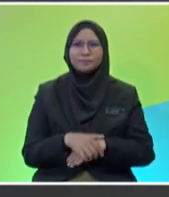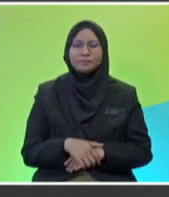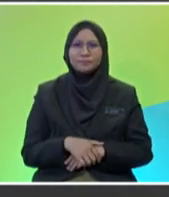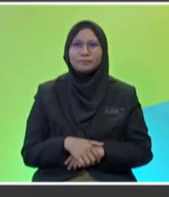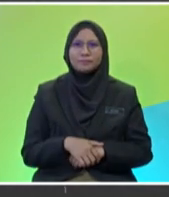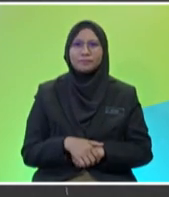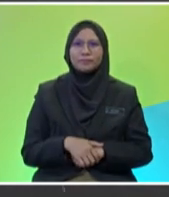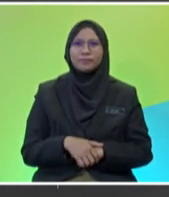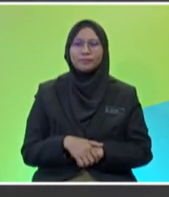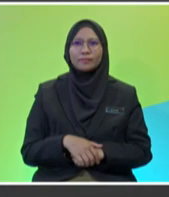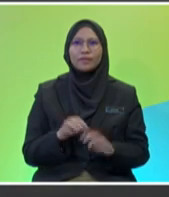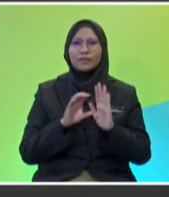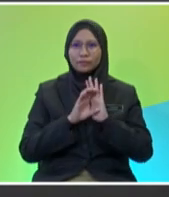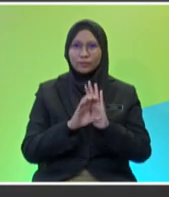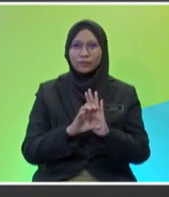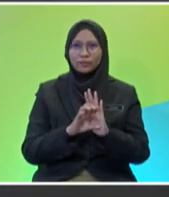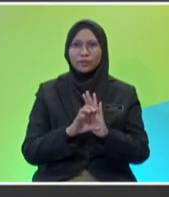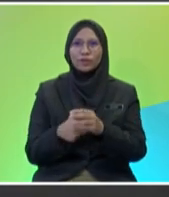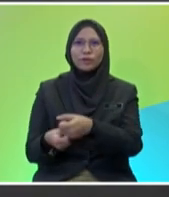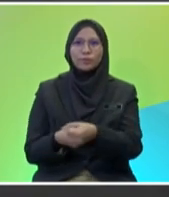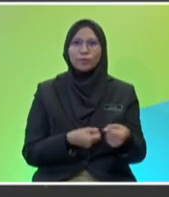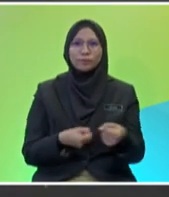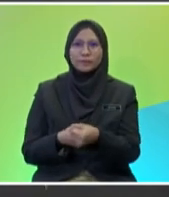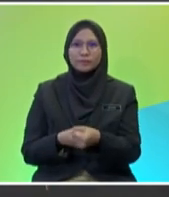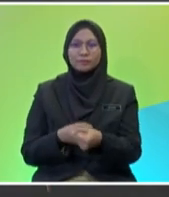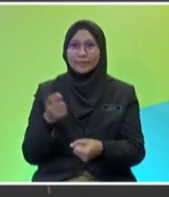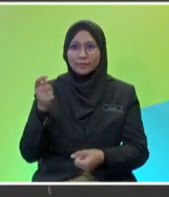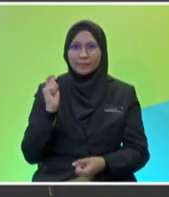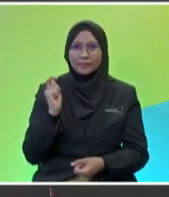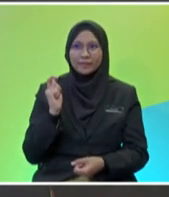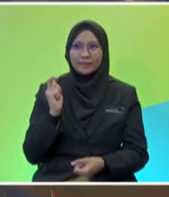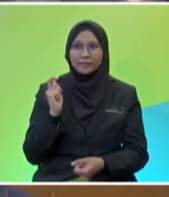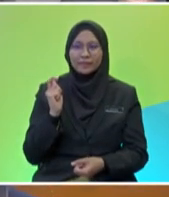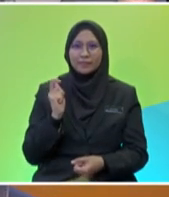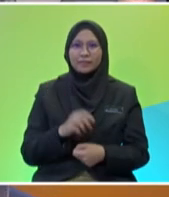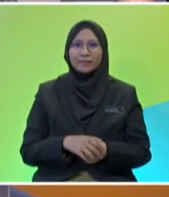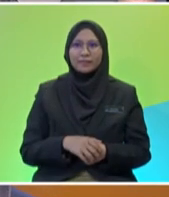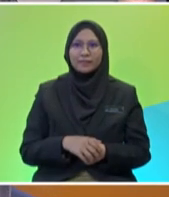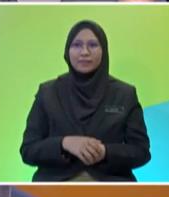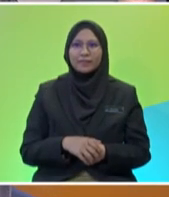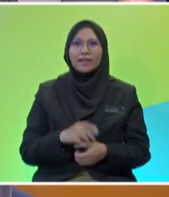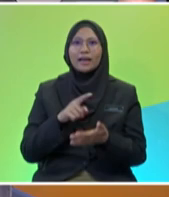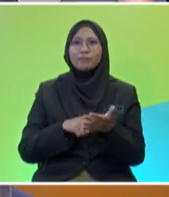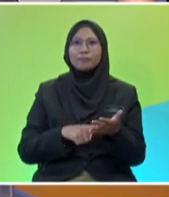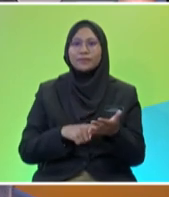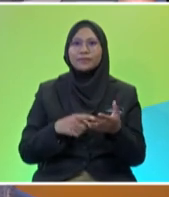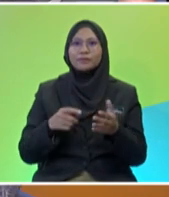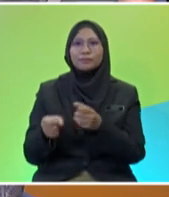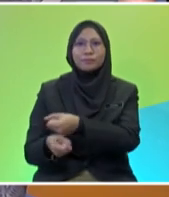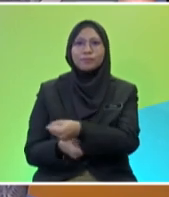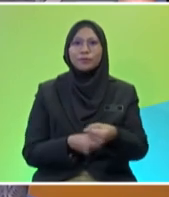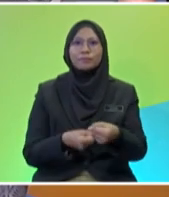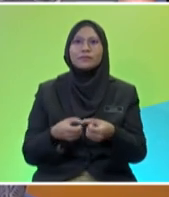kita berkaitan dengan jabatan bumbu dan penyelamat Oke jadi apa kemudahan yang disediakan contoh ya